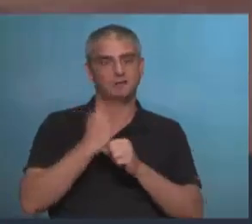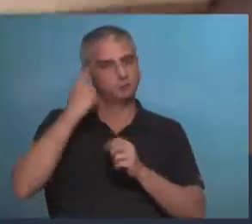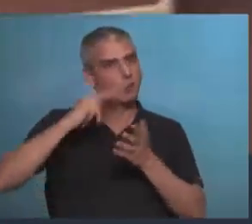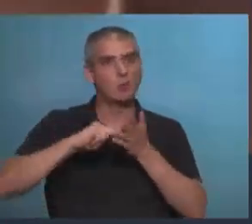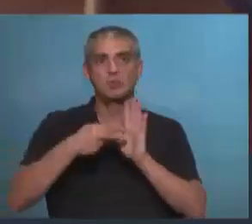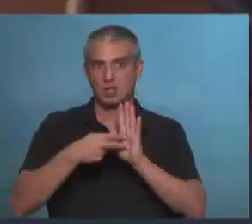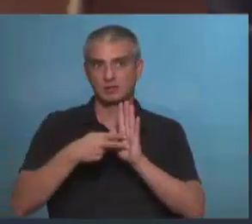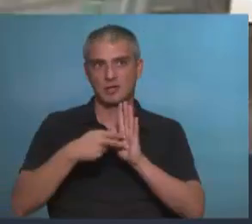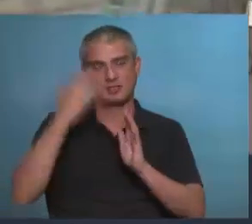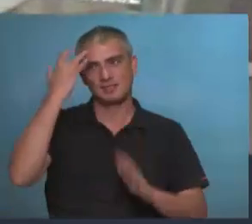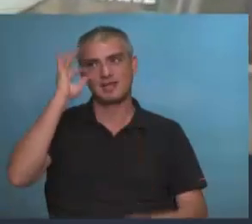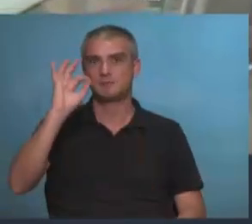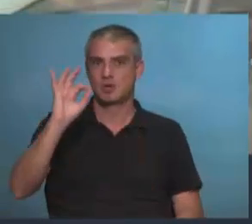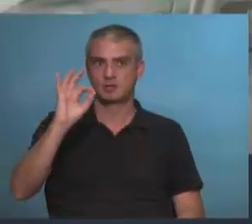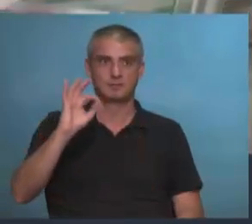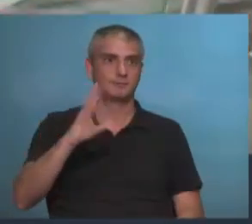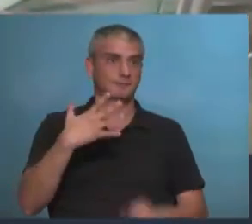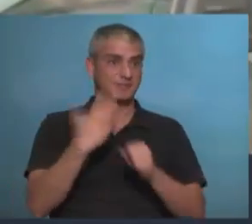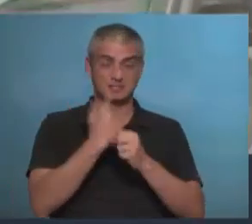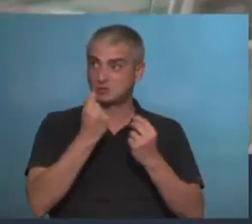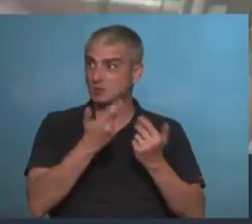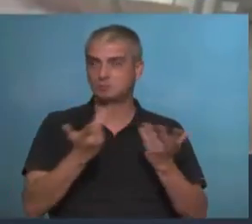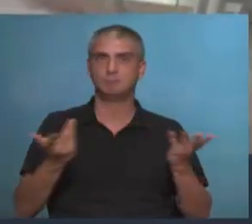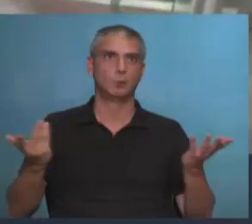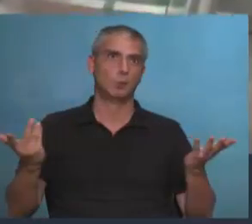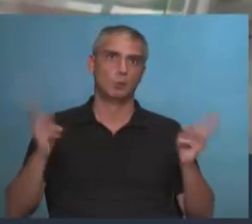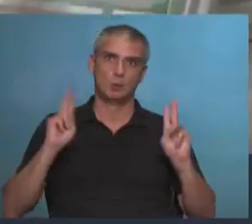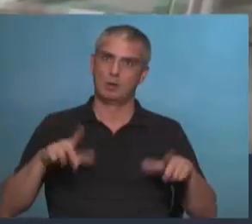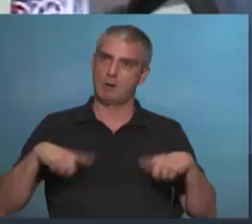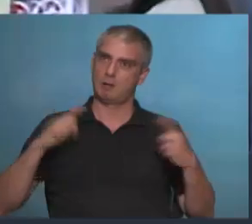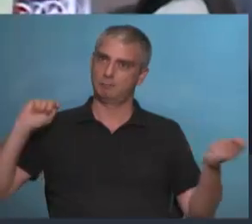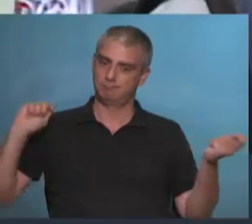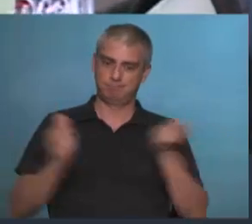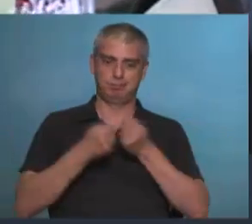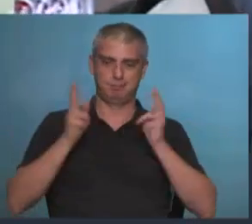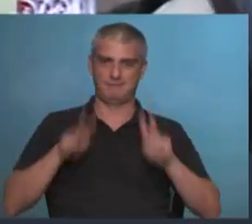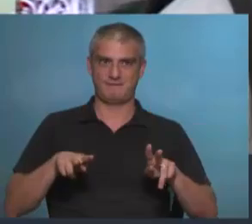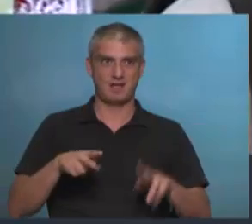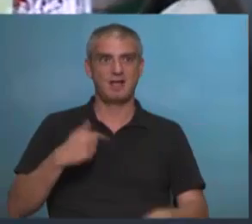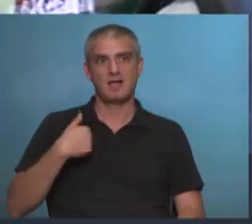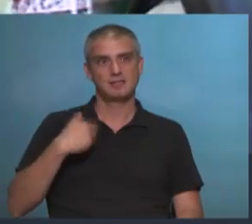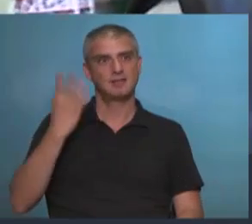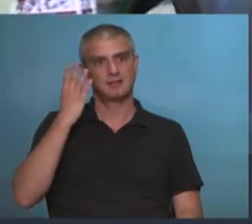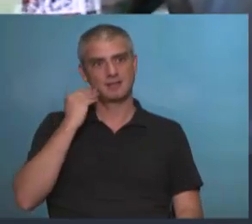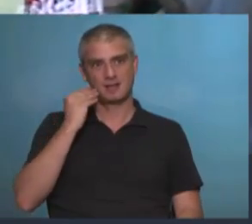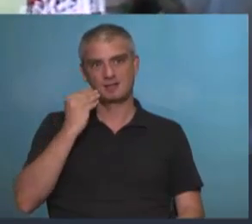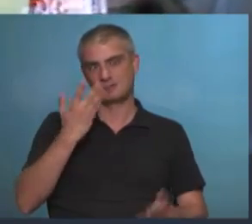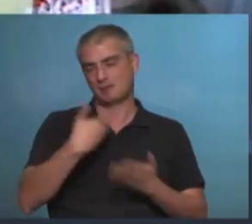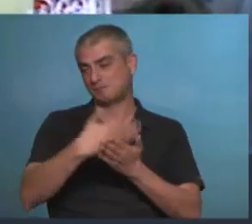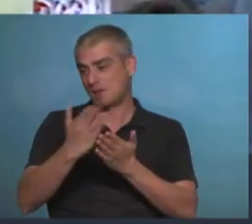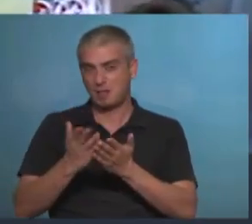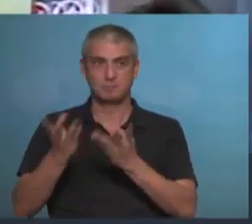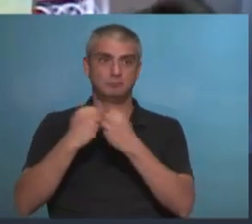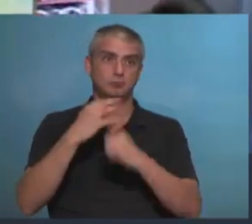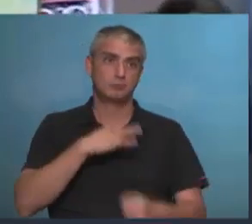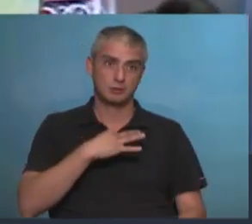לפחות בדמיון שלהם. To win that much? Yeah. Yes, that's life-changing money. I would enjoy a little bit of it with me and my